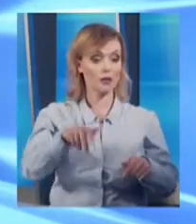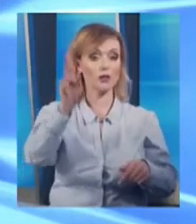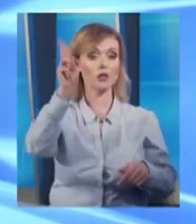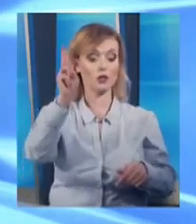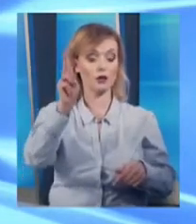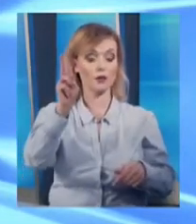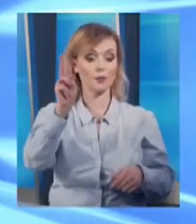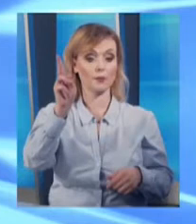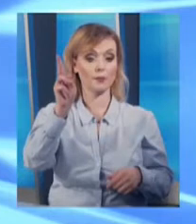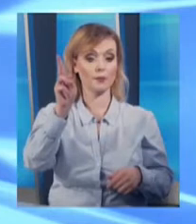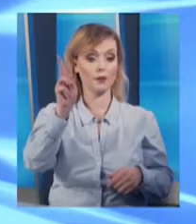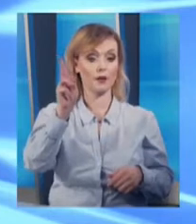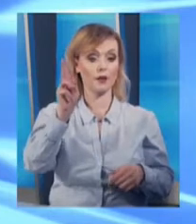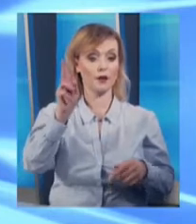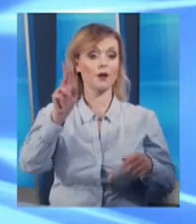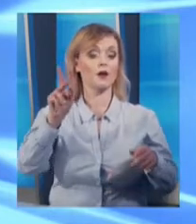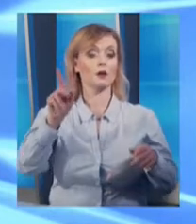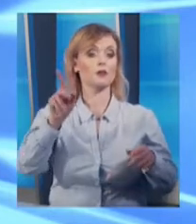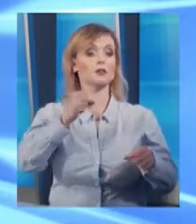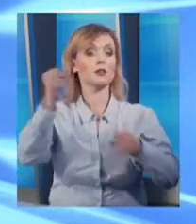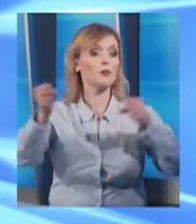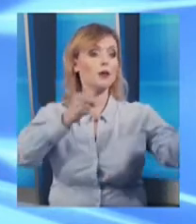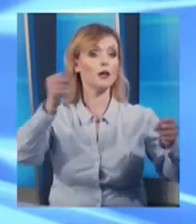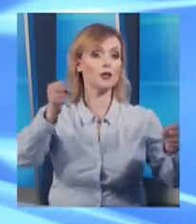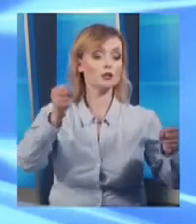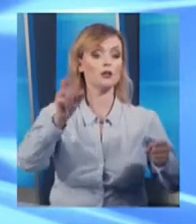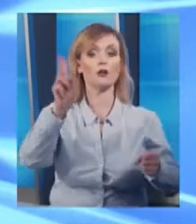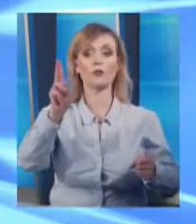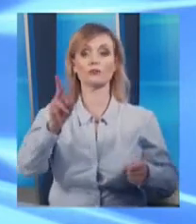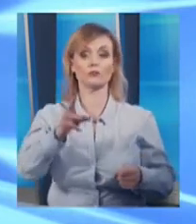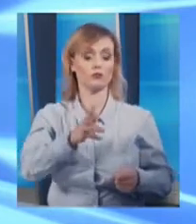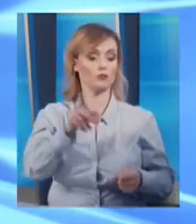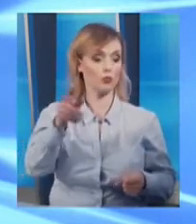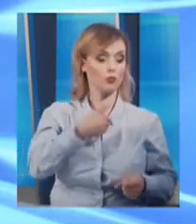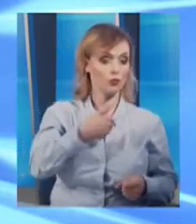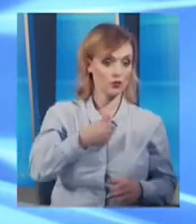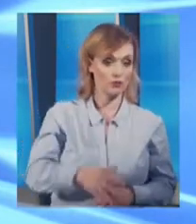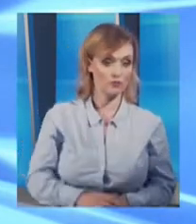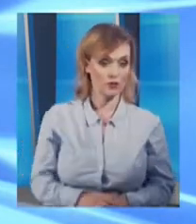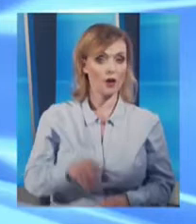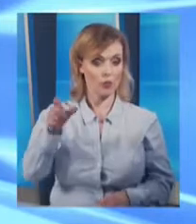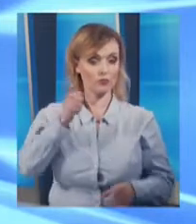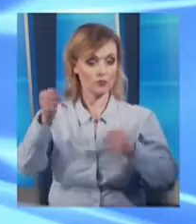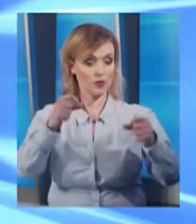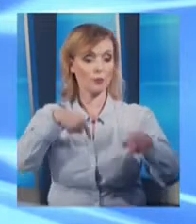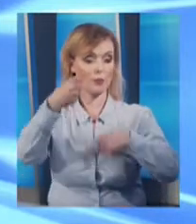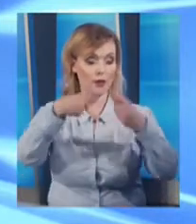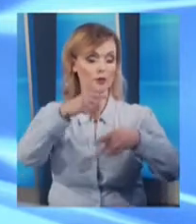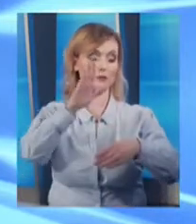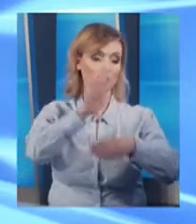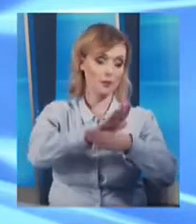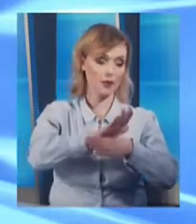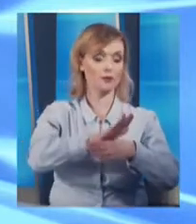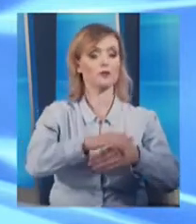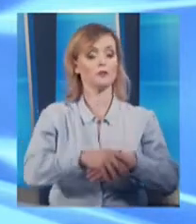care stabilește ce și cum. El este cel care numește prin decret ambasadori